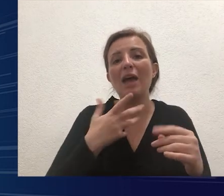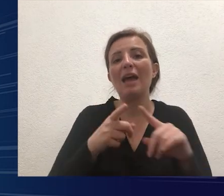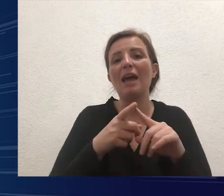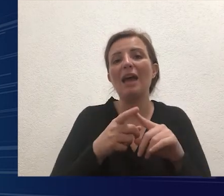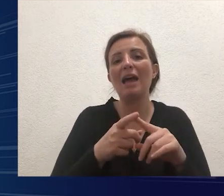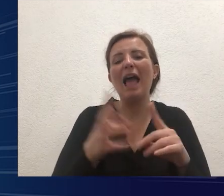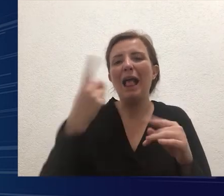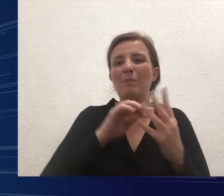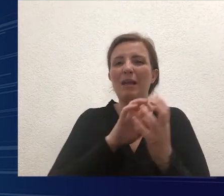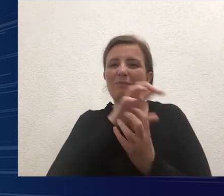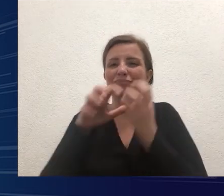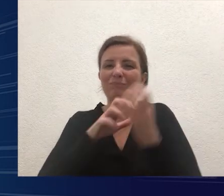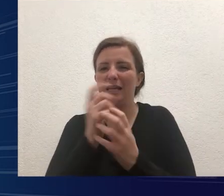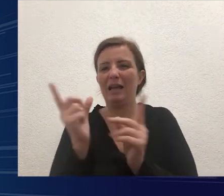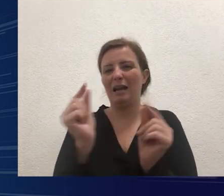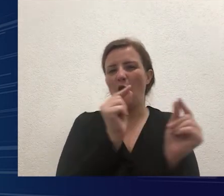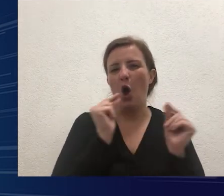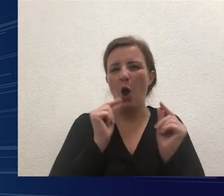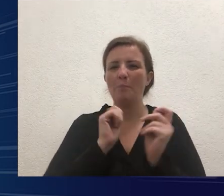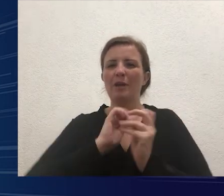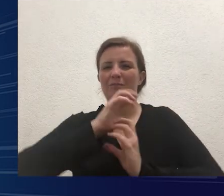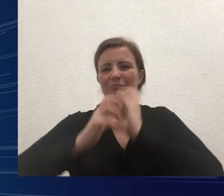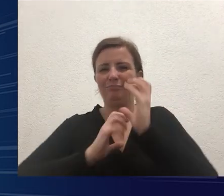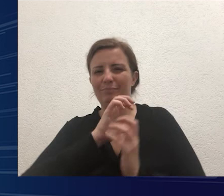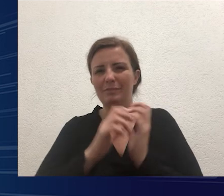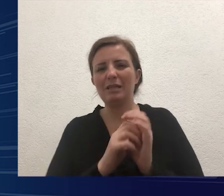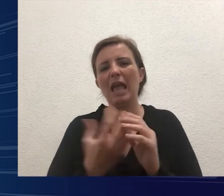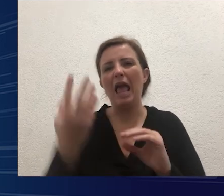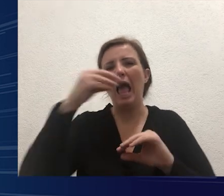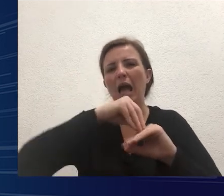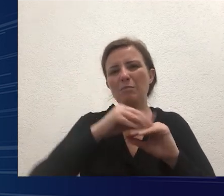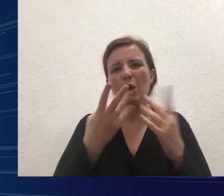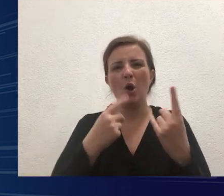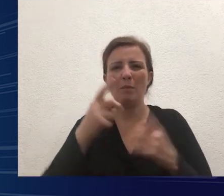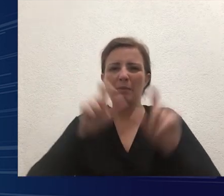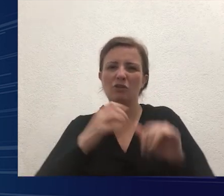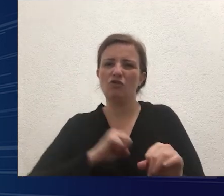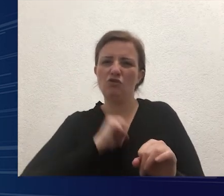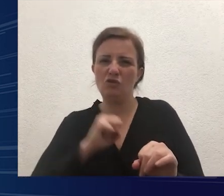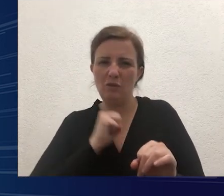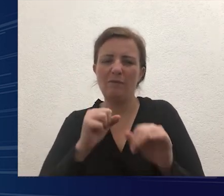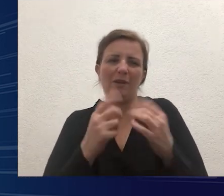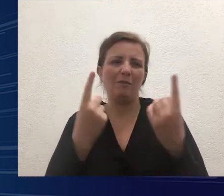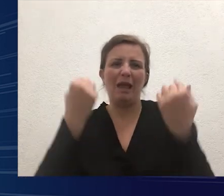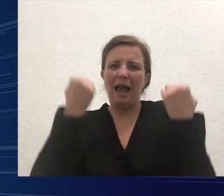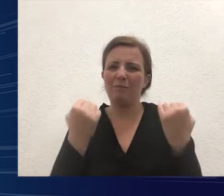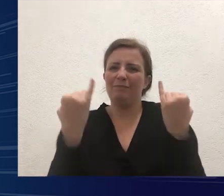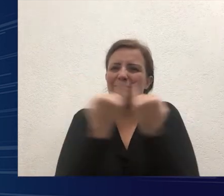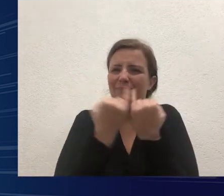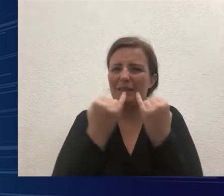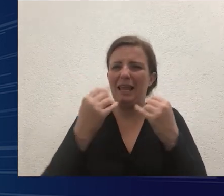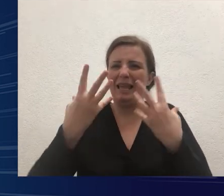presenta tali indici promiscuità relazionale e di sofferenza abitativa concreta che